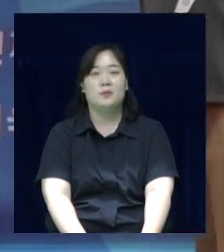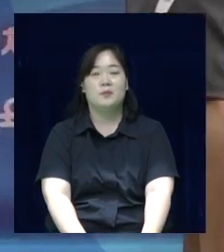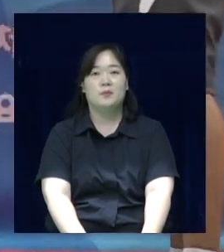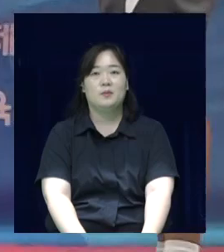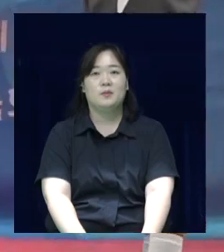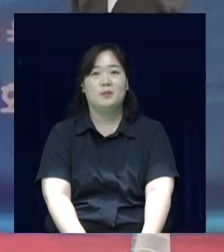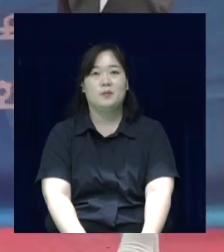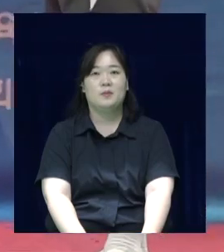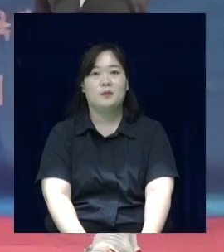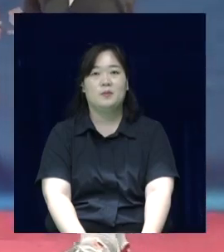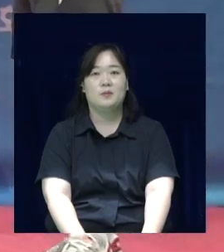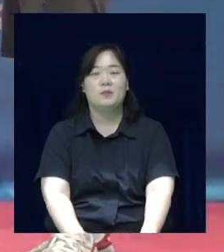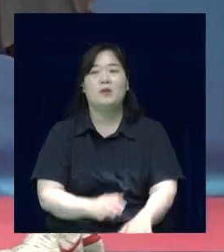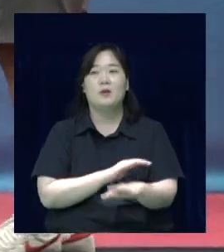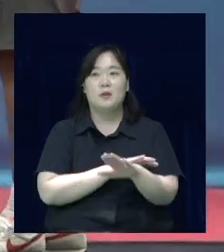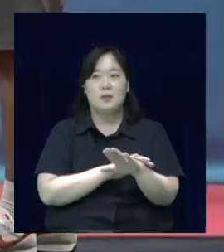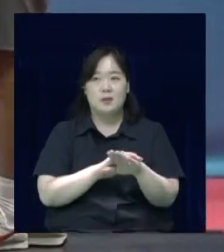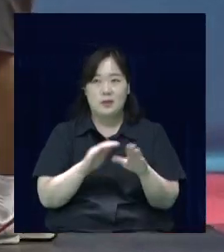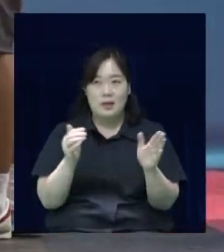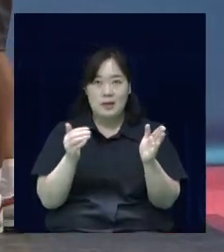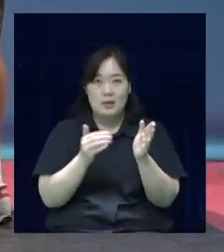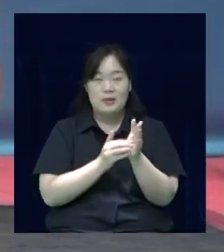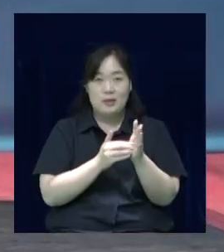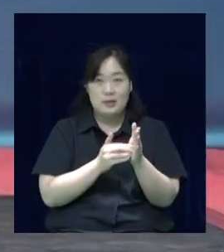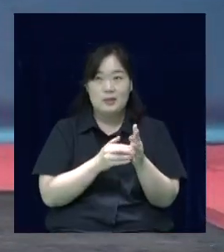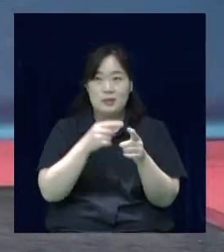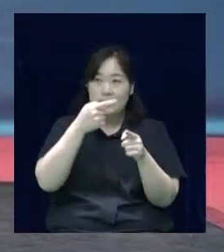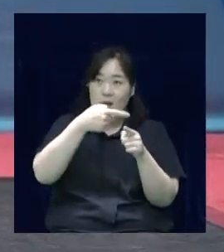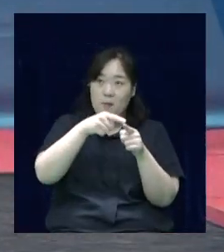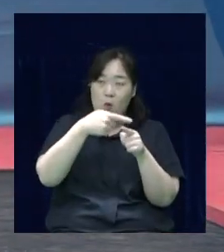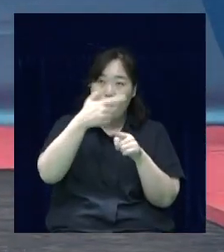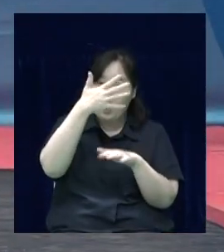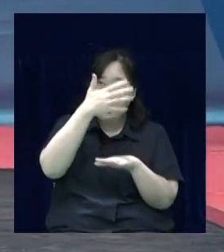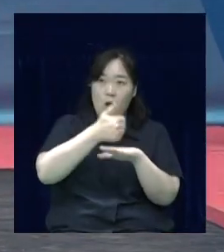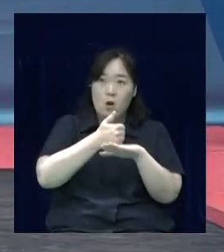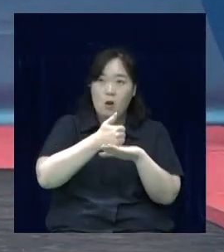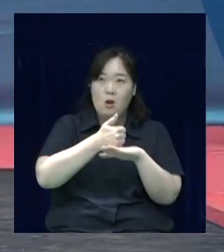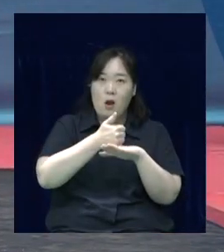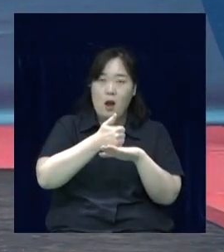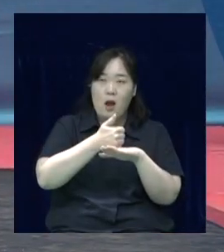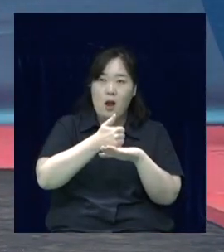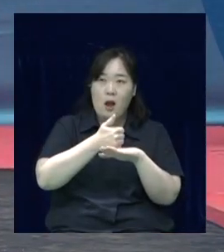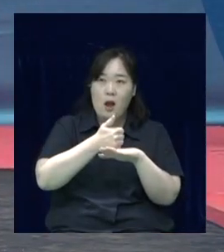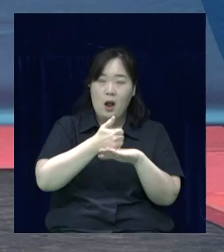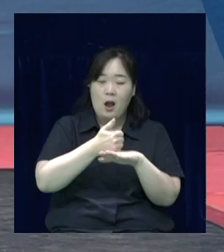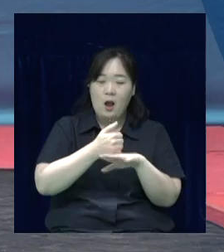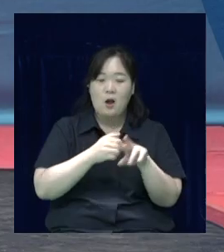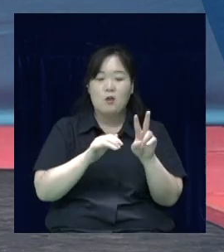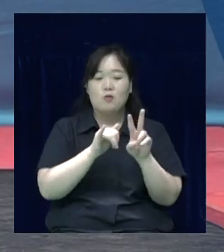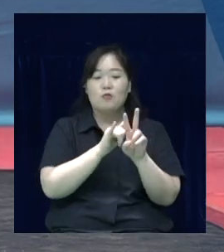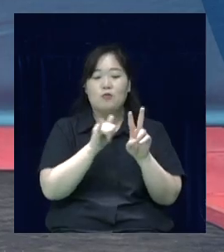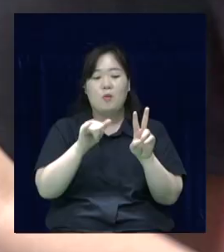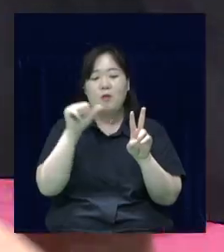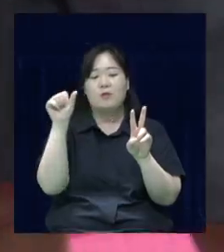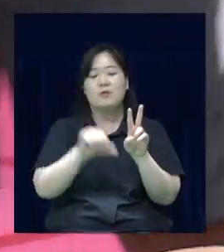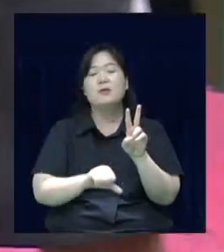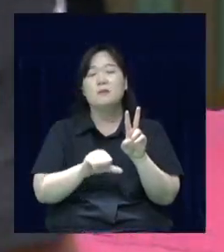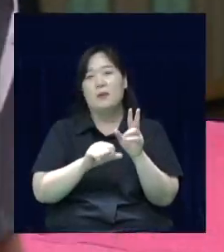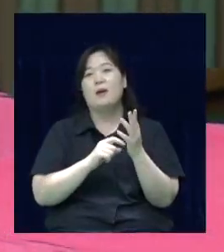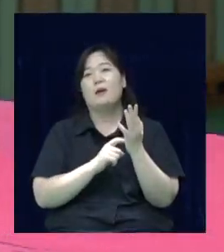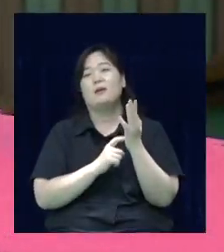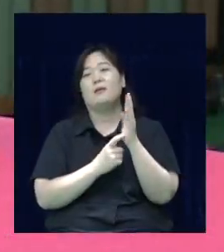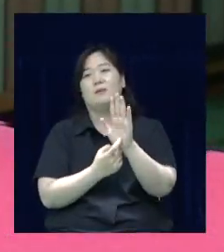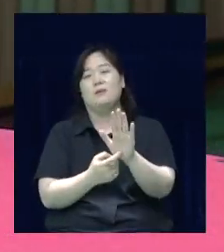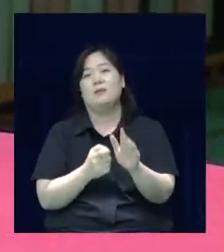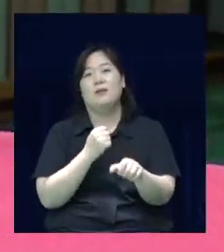자, 모든 동작을 마무리 지은 이동명 선수고요. 심판 판정이 이어지겠습니다. 심판 판정 두 명의 심판이 실패를 예. 선언했네요. 아,